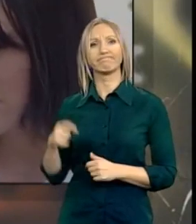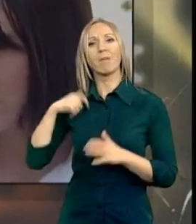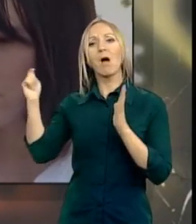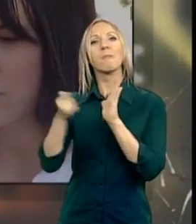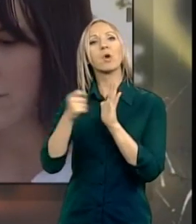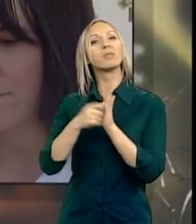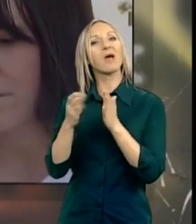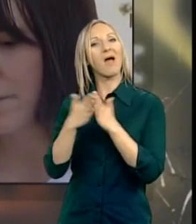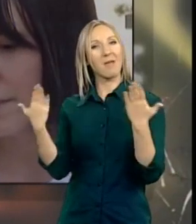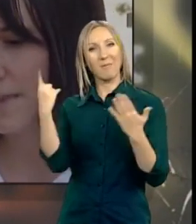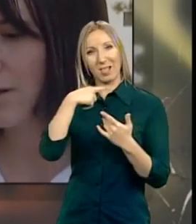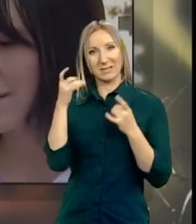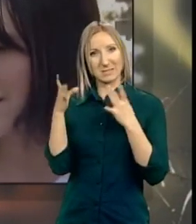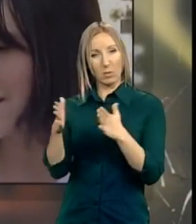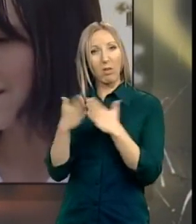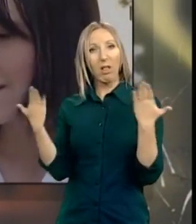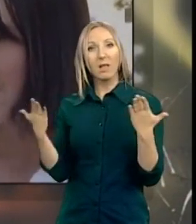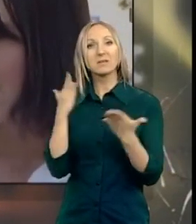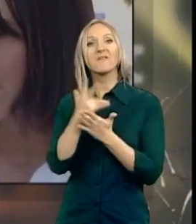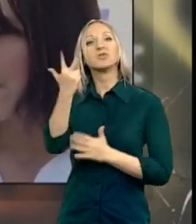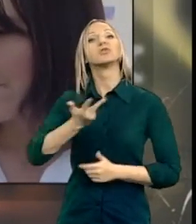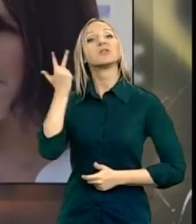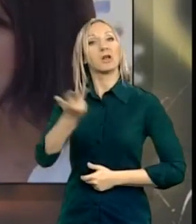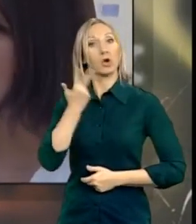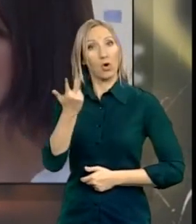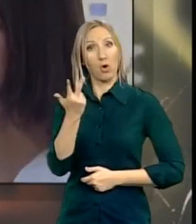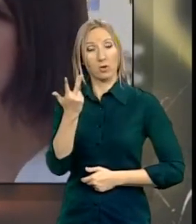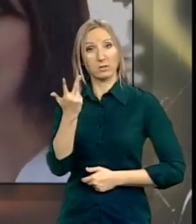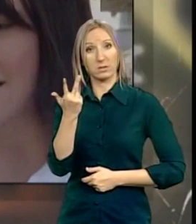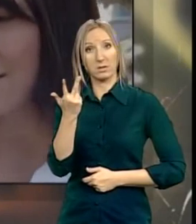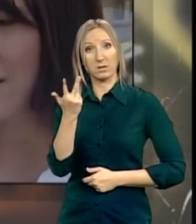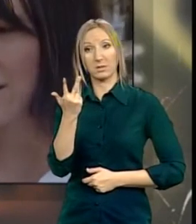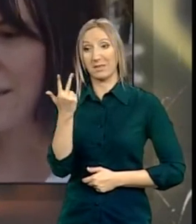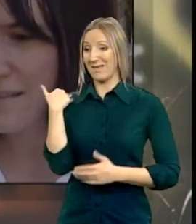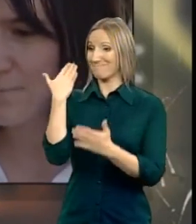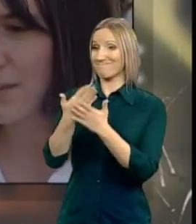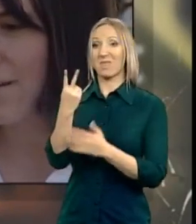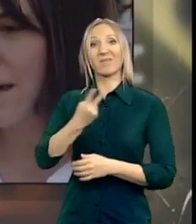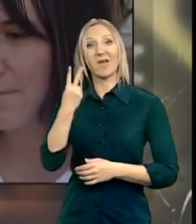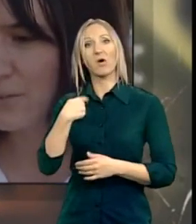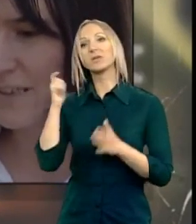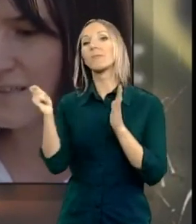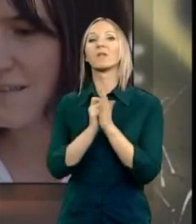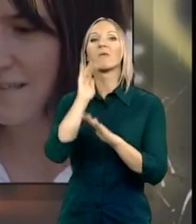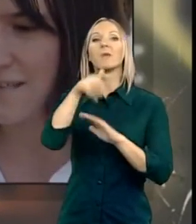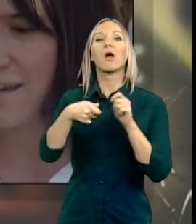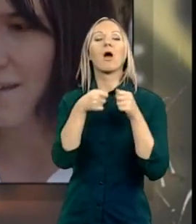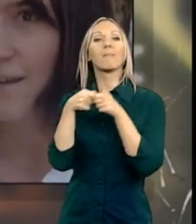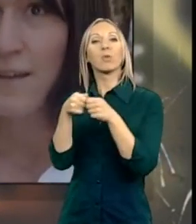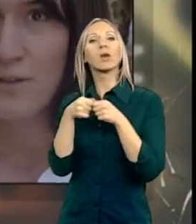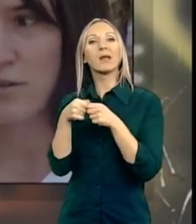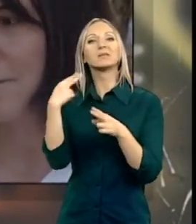Prodajem već dužno 3 godine magazin Lista ulici. Zadnje 2 godine sam prodavala preko